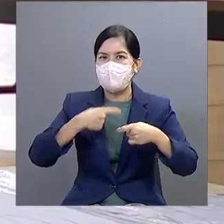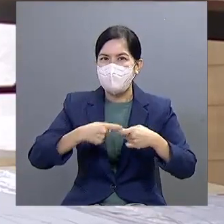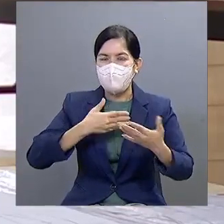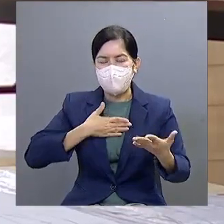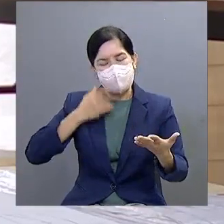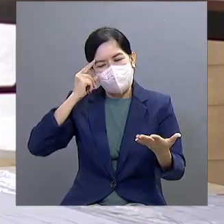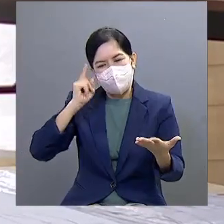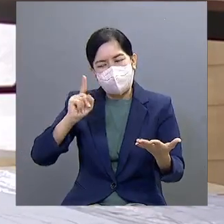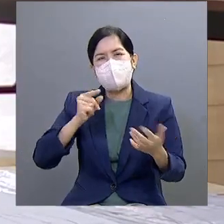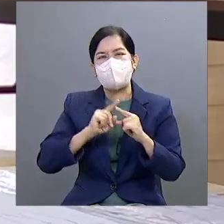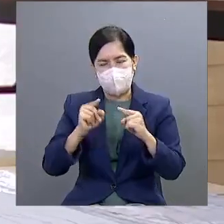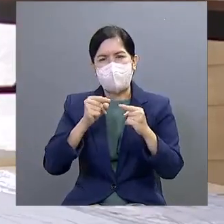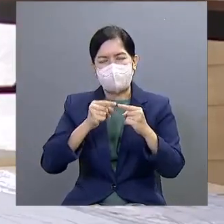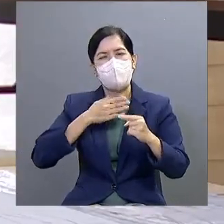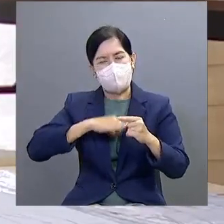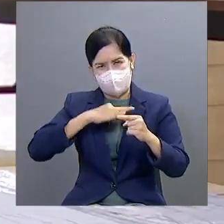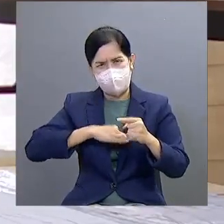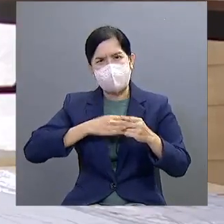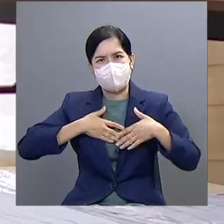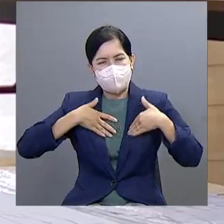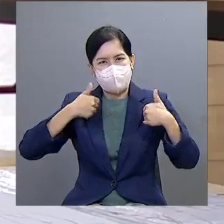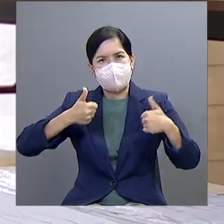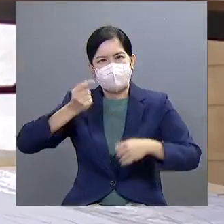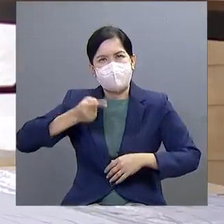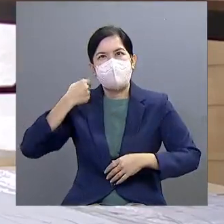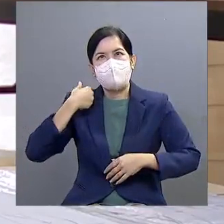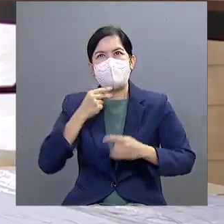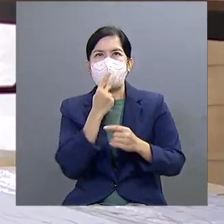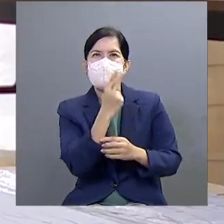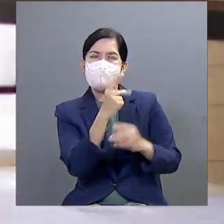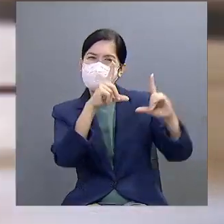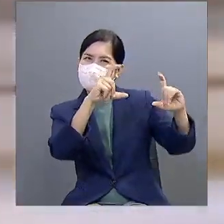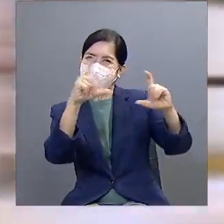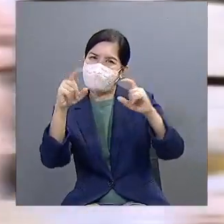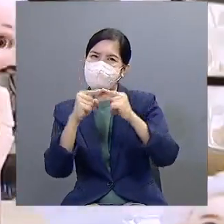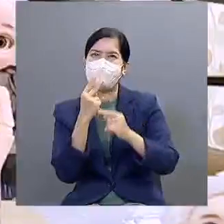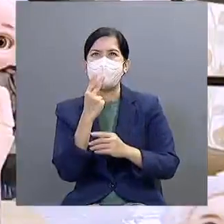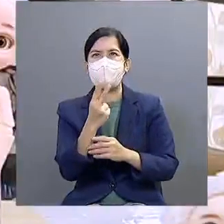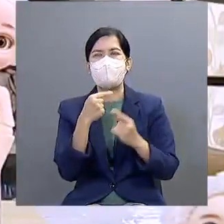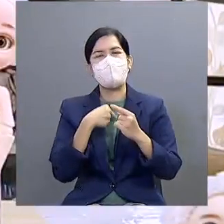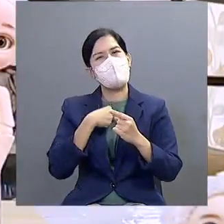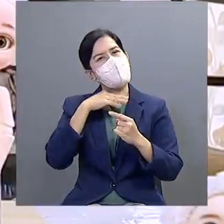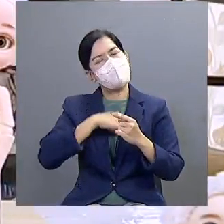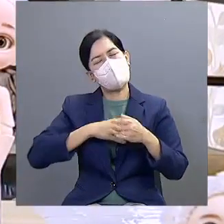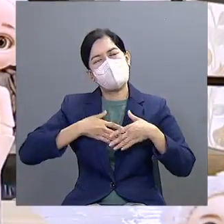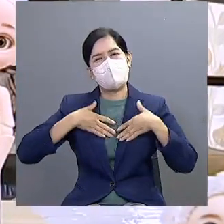มีทั้งตัวที่เราได้ทำทั้งหมดเสร็จสิ้นจัดไปถ่ายรูปทุกอย่างเป็นความสุขของเรา